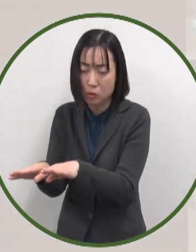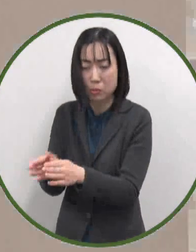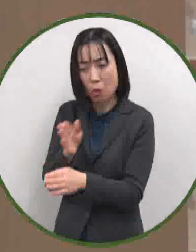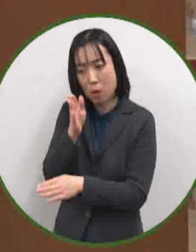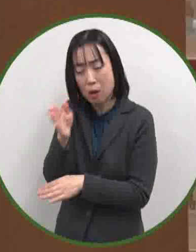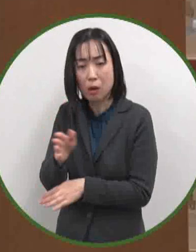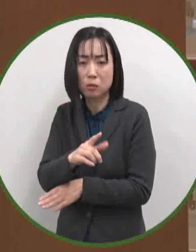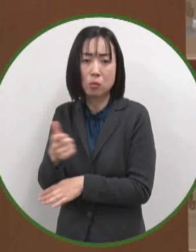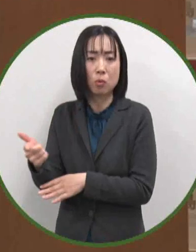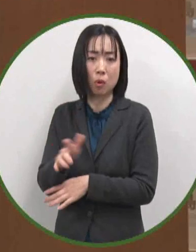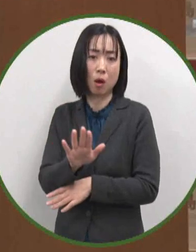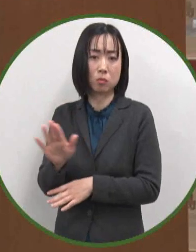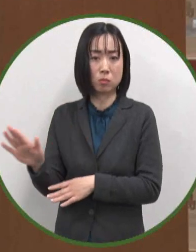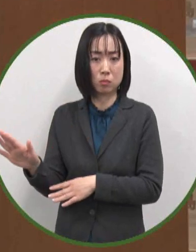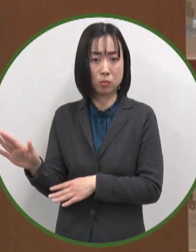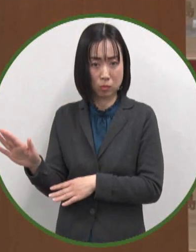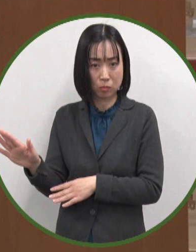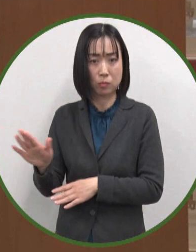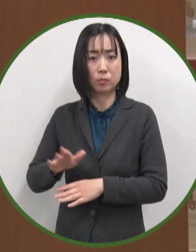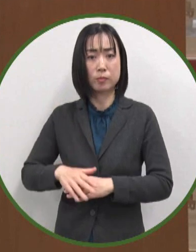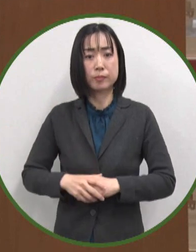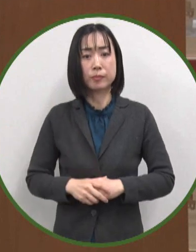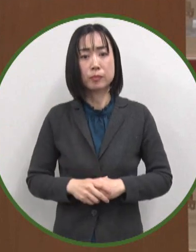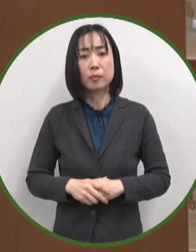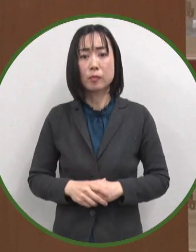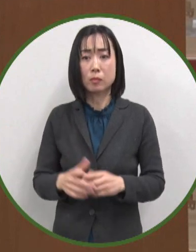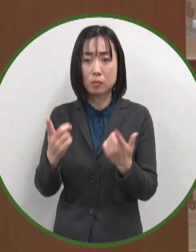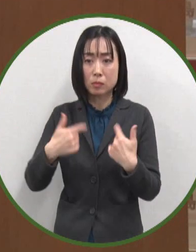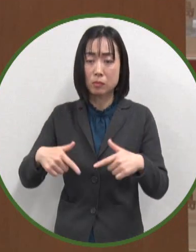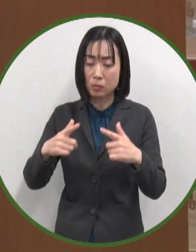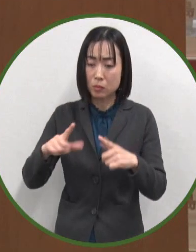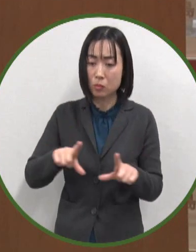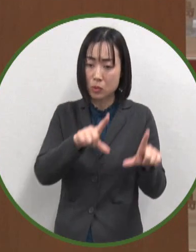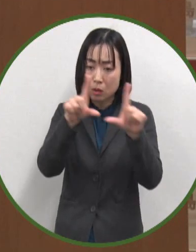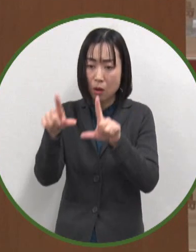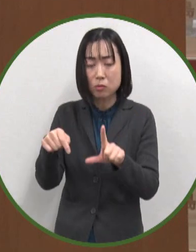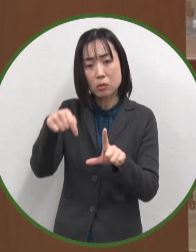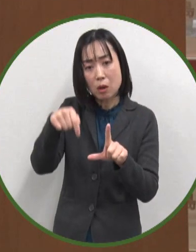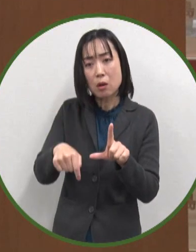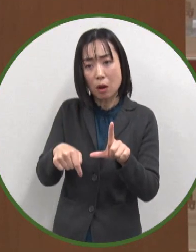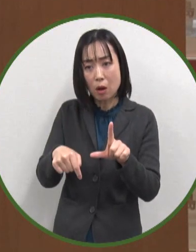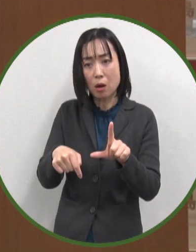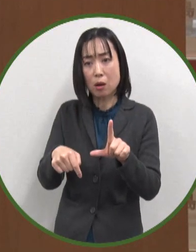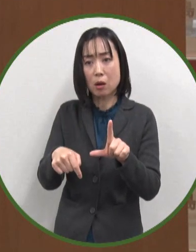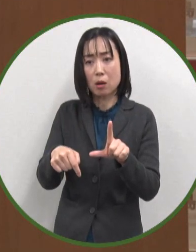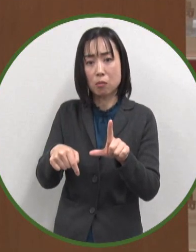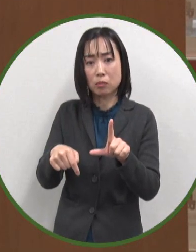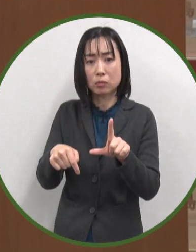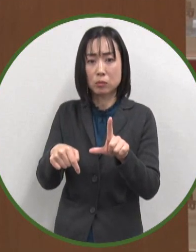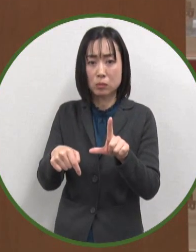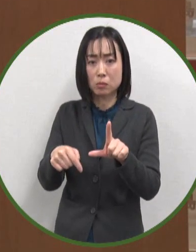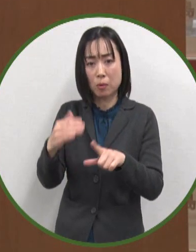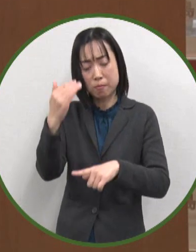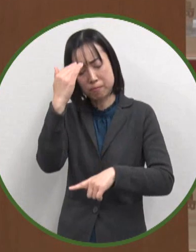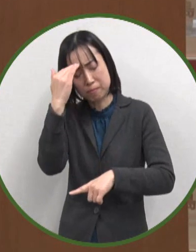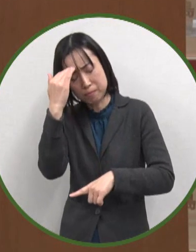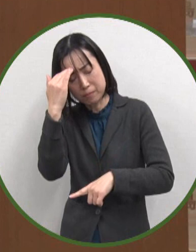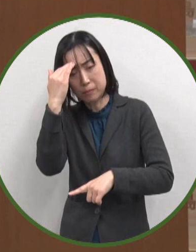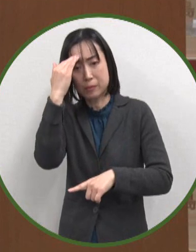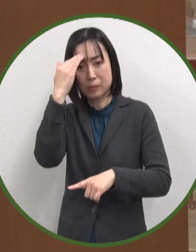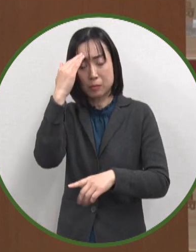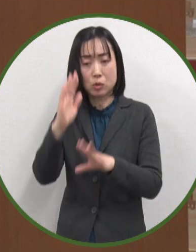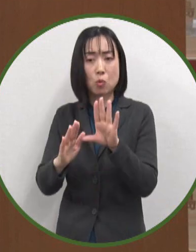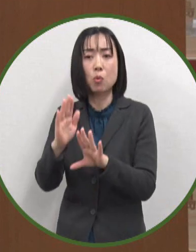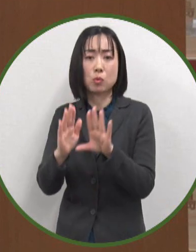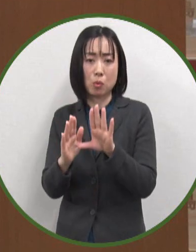ますが、こういうですね、日常生活に支障をきたすような状況というのはできる